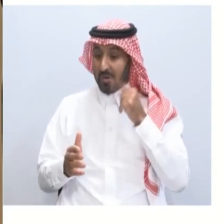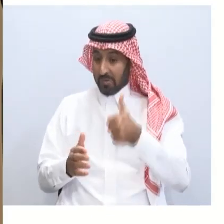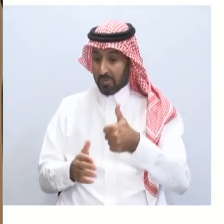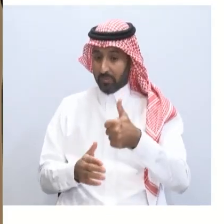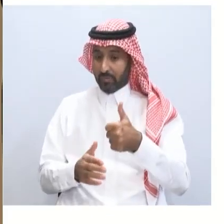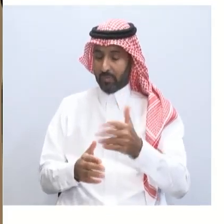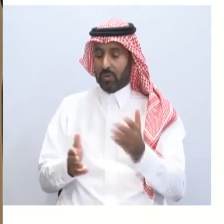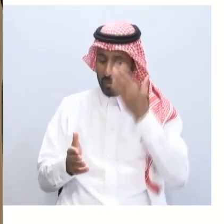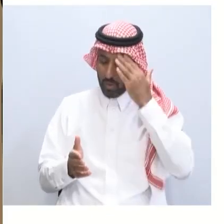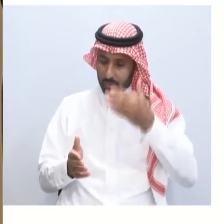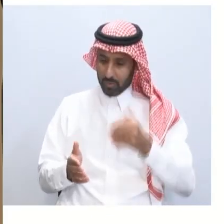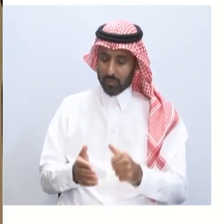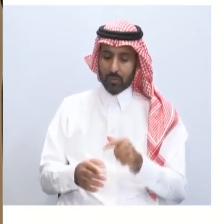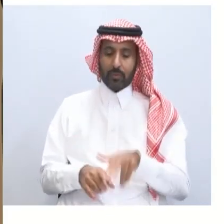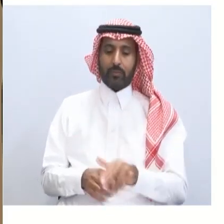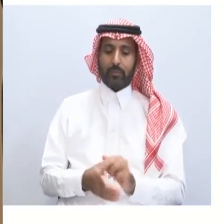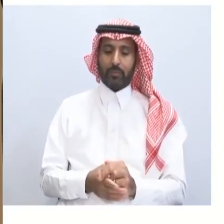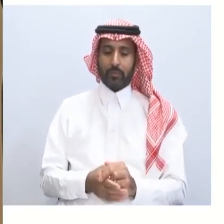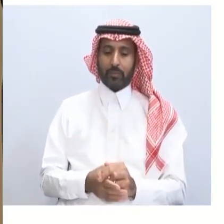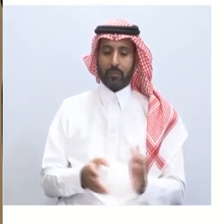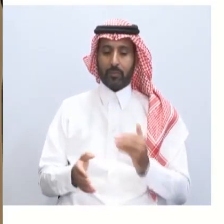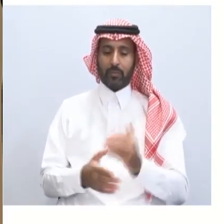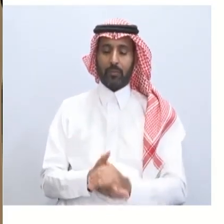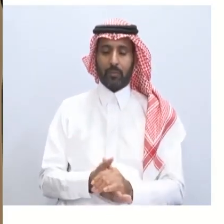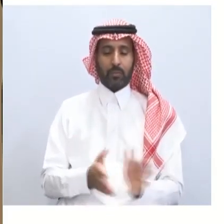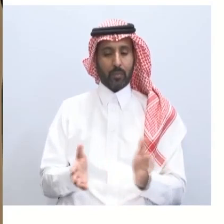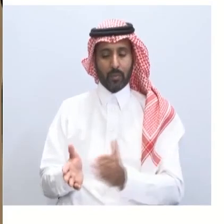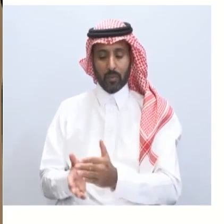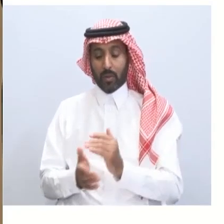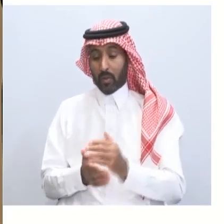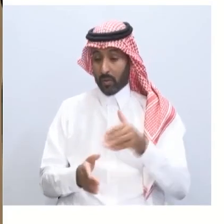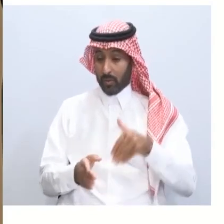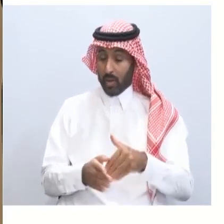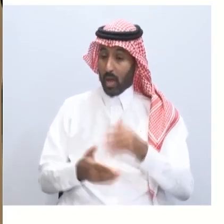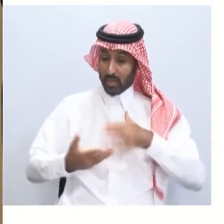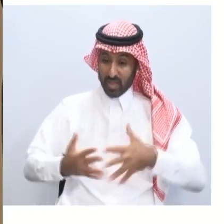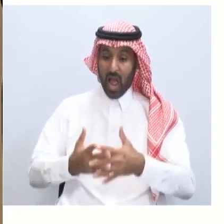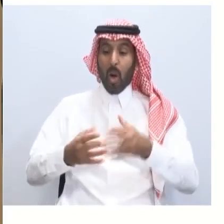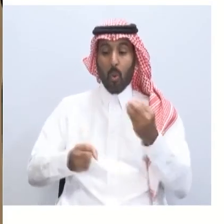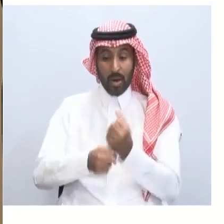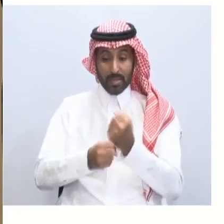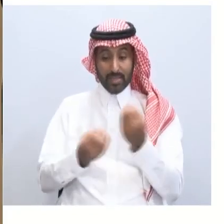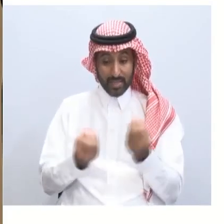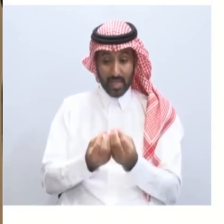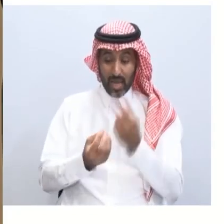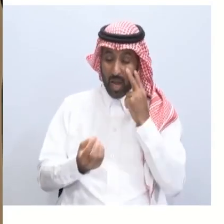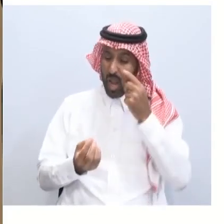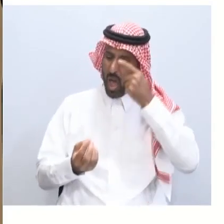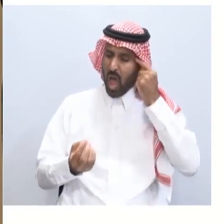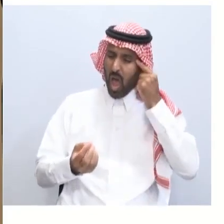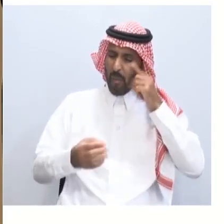رائعه شكرا لك يا صديقي وهكذا عندما تعاون الصديقان الاعمى